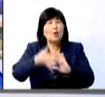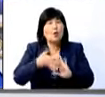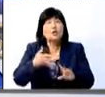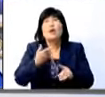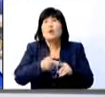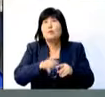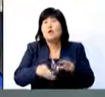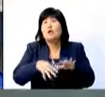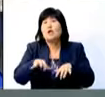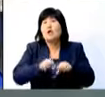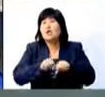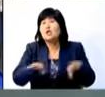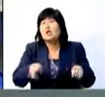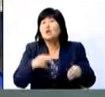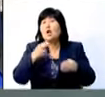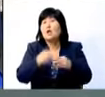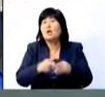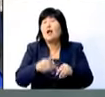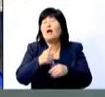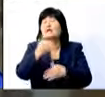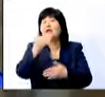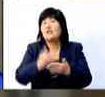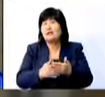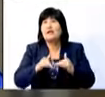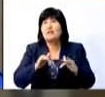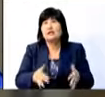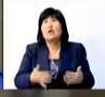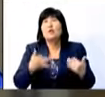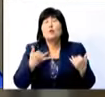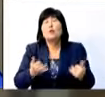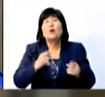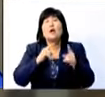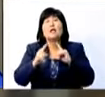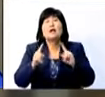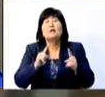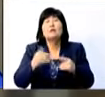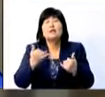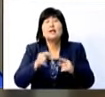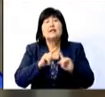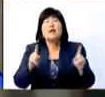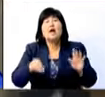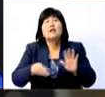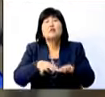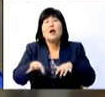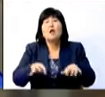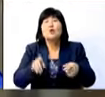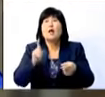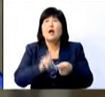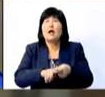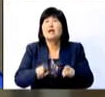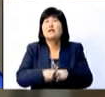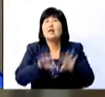жемқорлық індетінің жайылуына тосқауыл болудың алғышарттары жасалды. Бүгін конференцияның негізгі ерекшелігі осы сыбайлас жемқорлыққа қарсы күрес